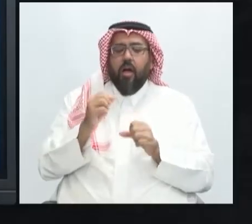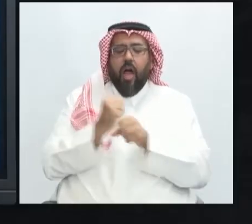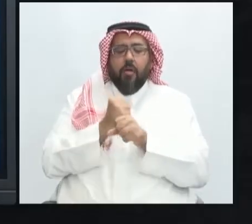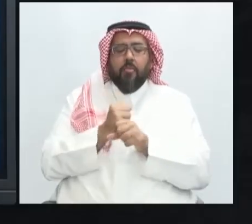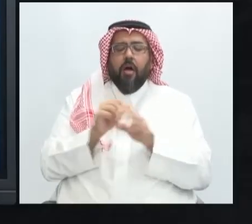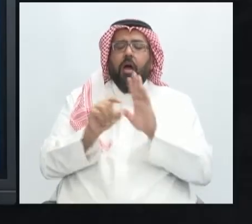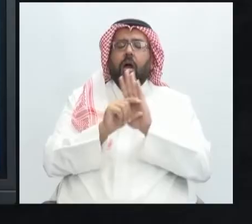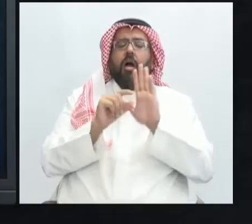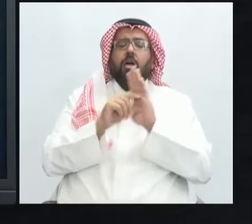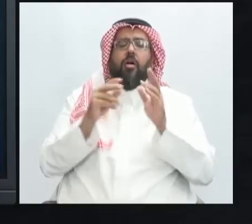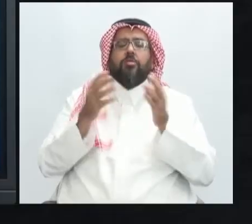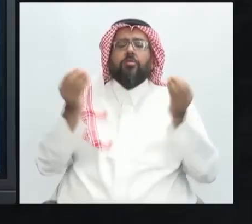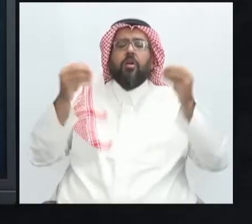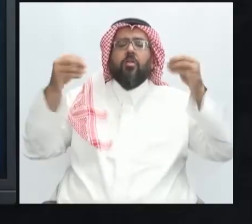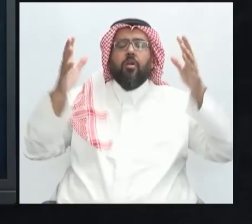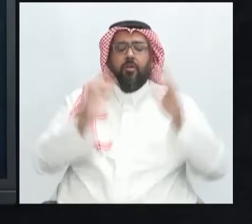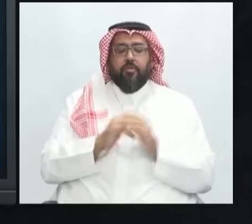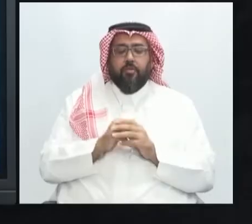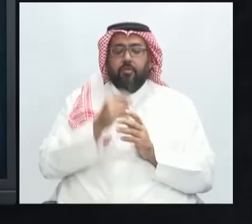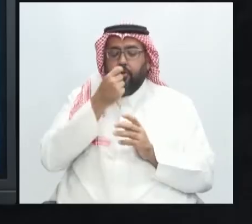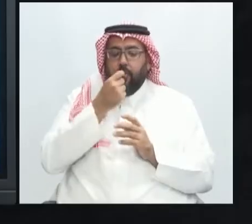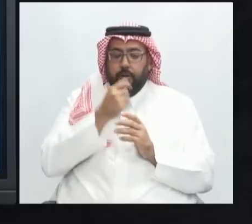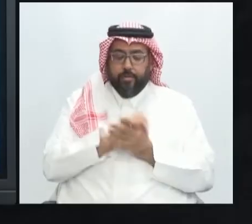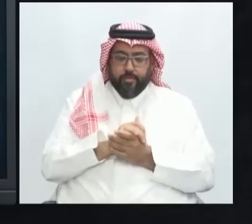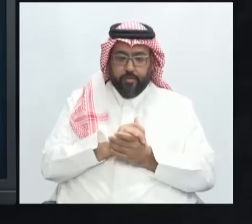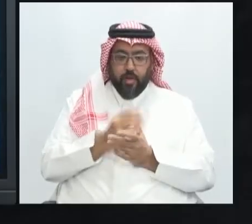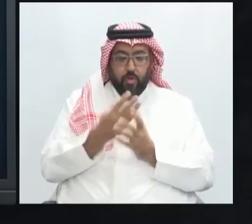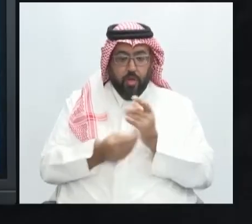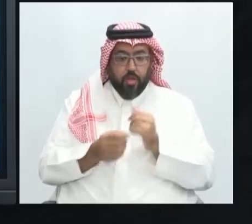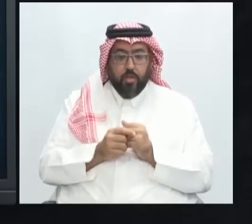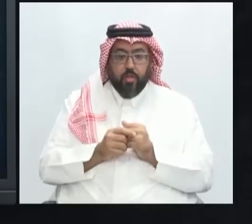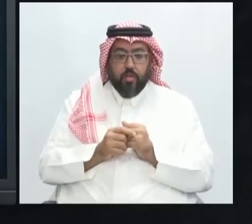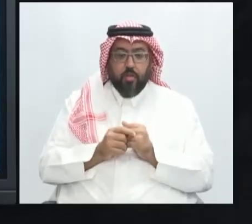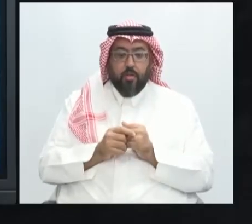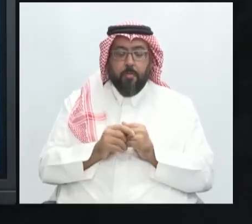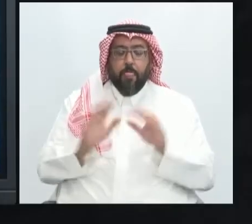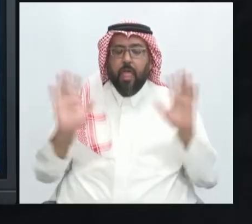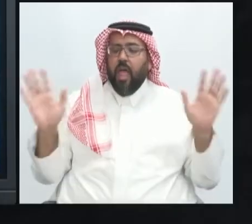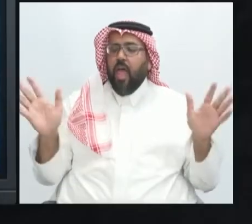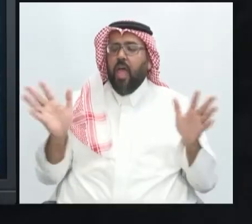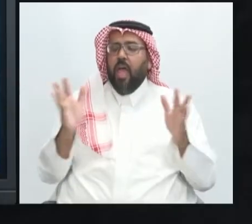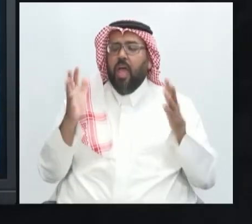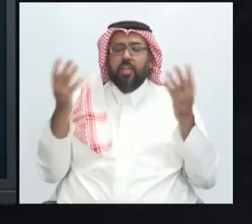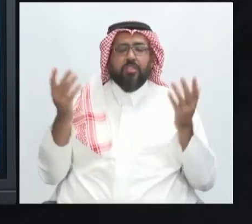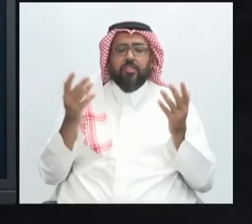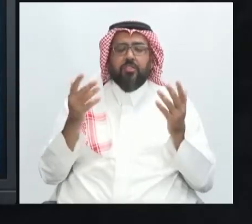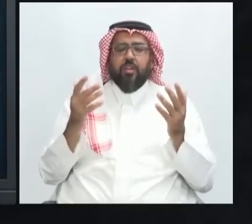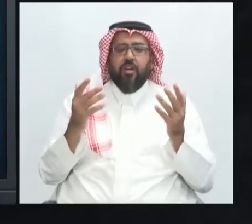في ايات كثيره في القران الكريم ابنائي وبناتي عندما يصيب الانسان مصيبه